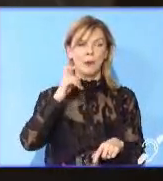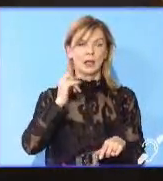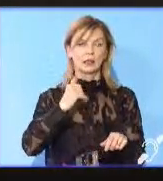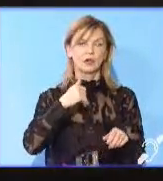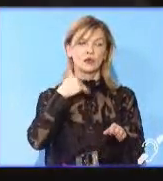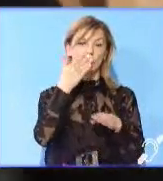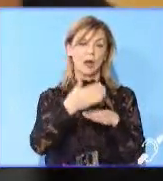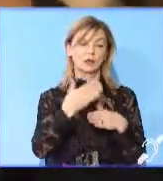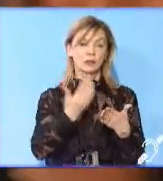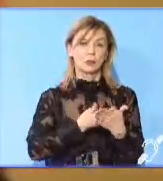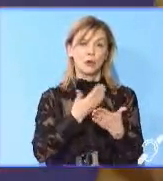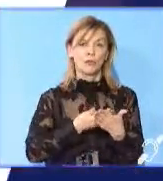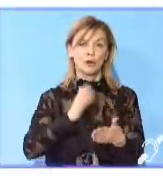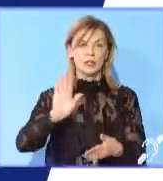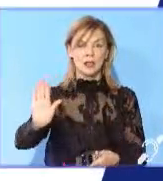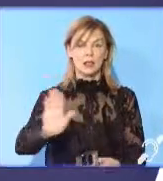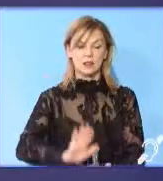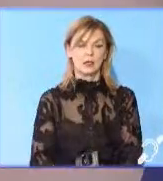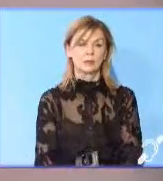imediat în Telejurnal.